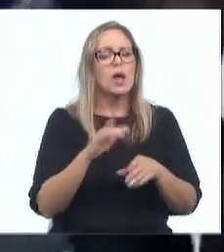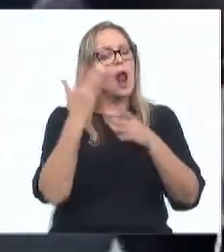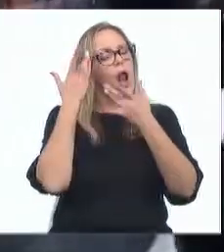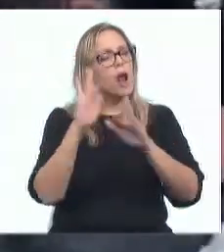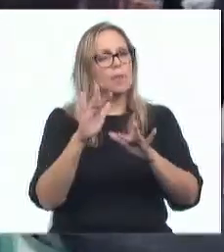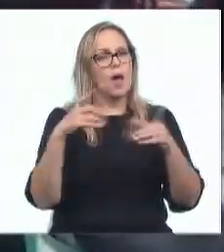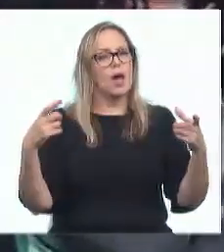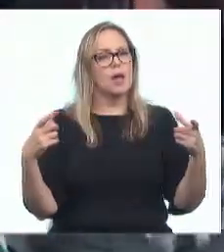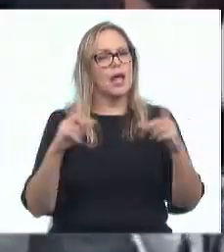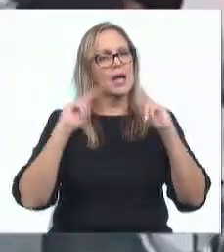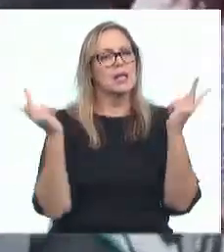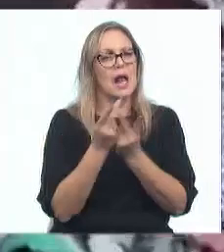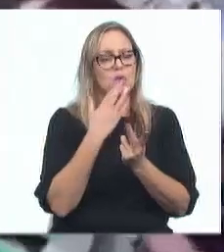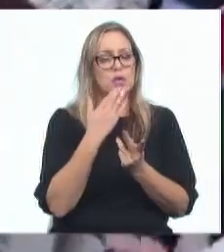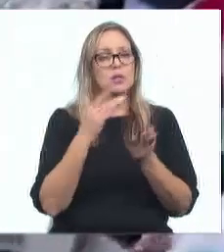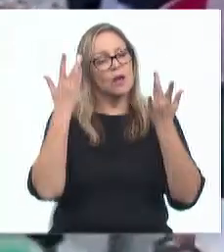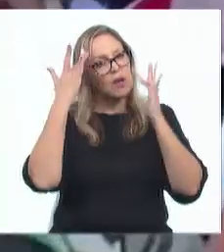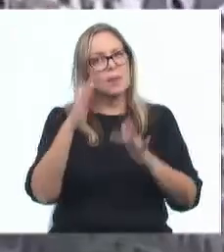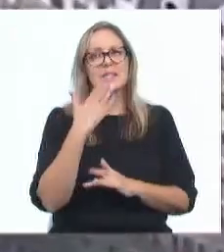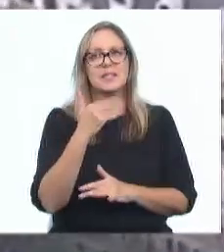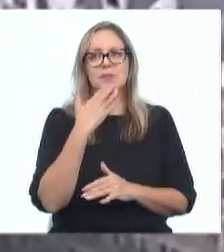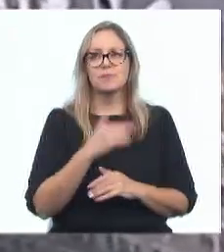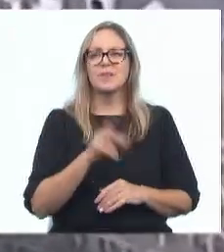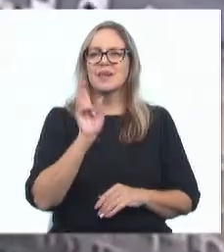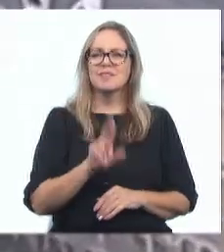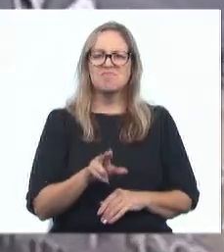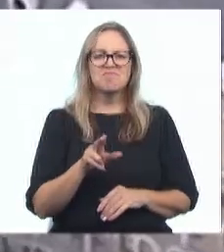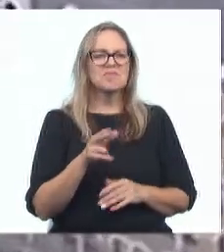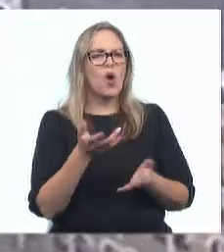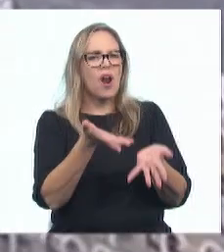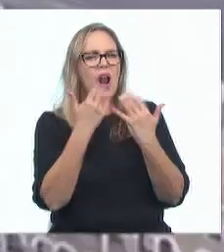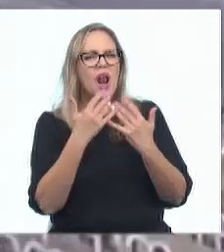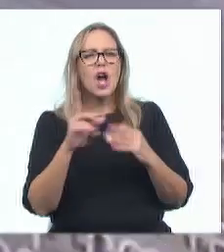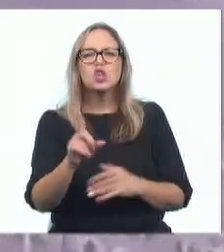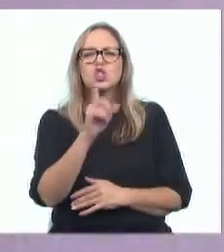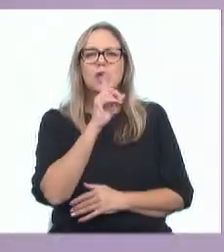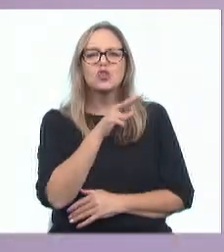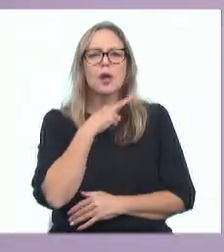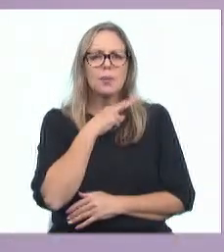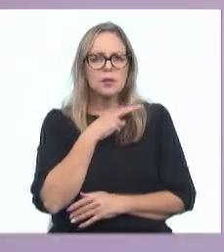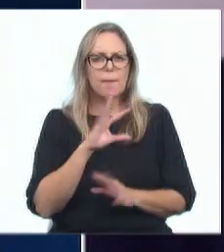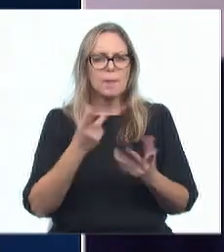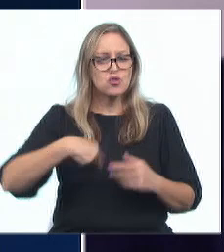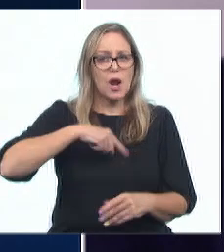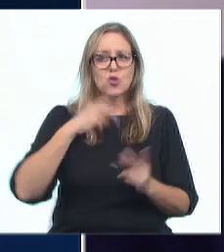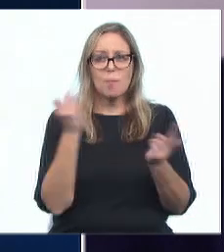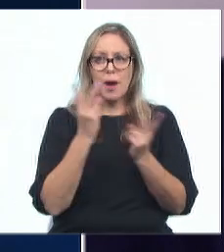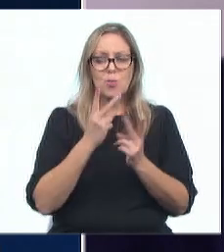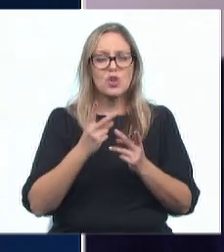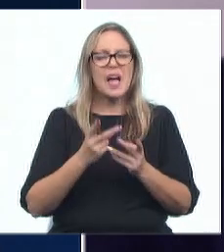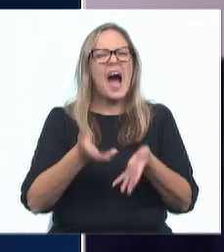and for Israel. תוכל להסביר, דני, את השתיקה של הבריטים בנוגע למה שברור כשמש עבורנו, הרשע הטהור של חמאס,